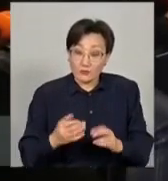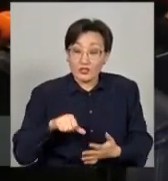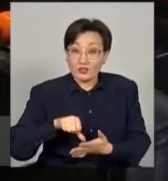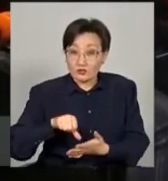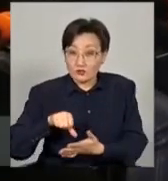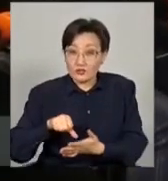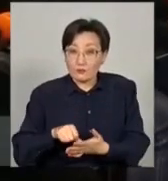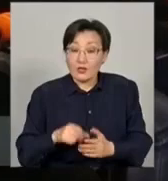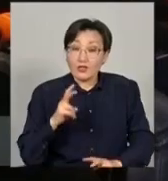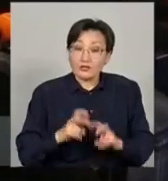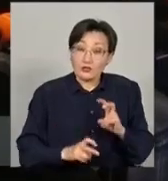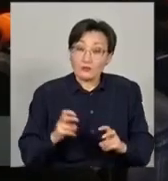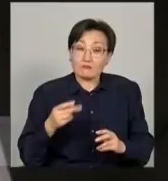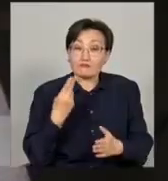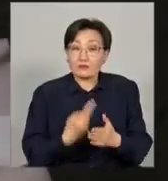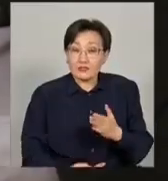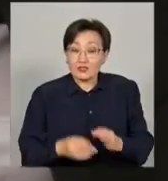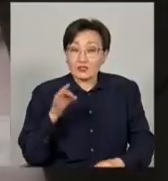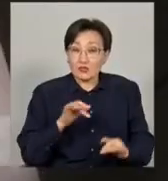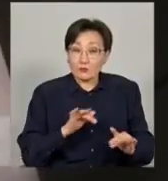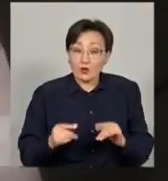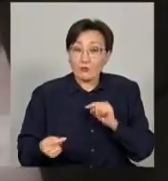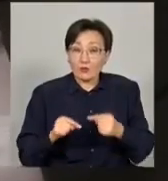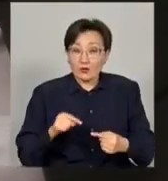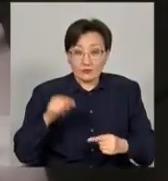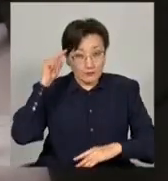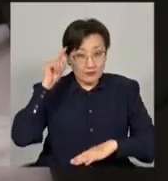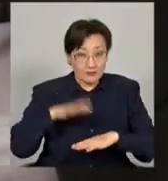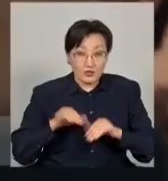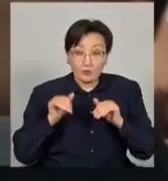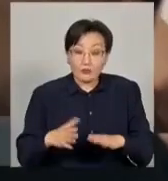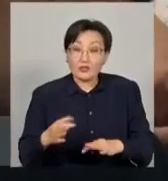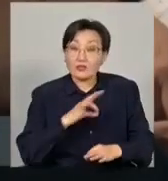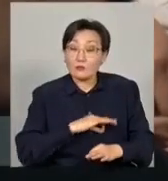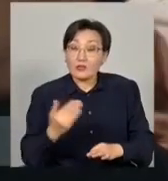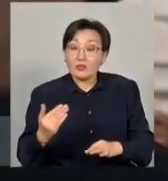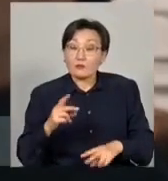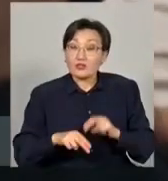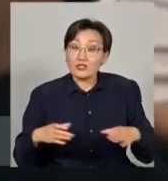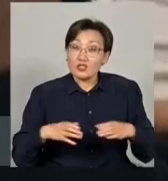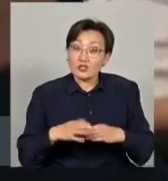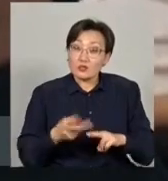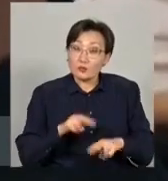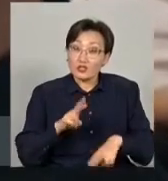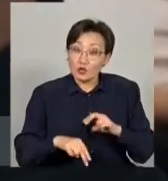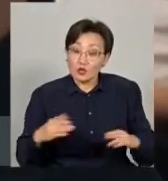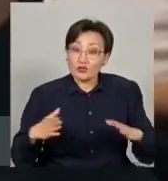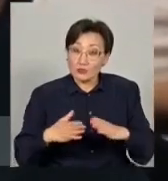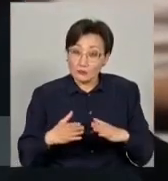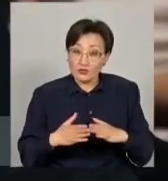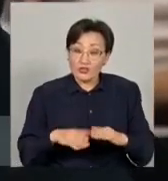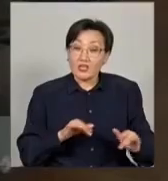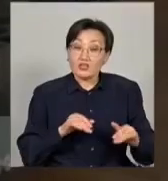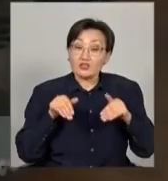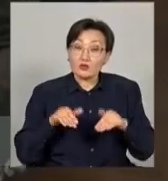представители предприятия проиграли судебный процесс против Акимата. Решение вынесено в пользу подрядной компании, которая строила дом. Впрочем,